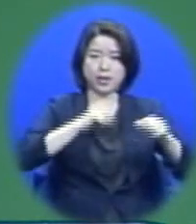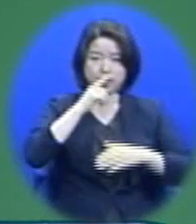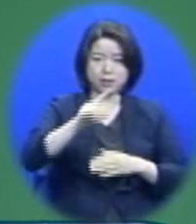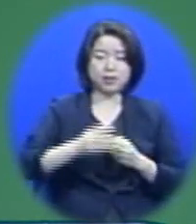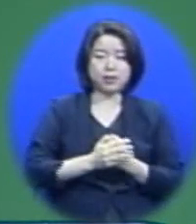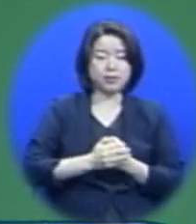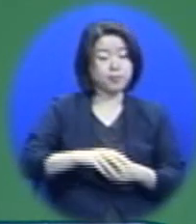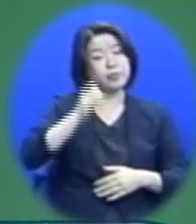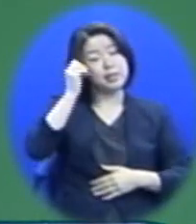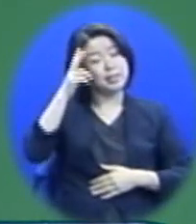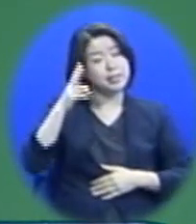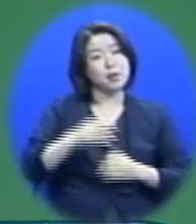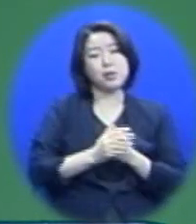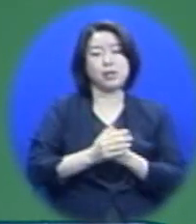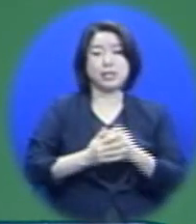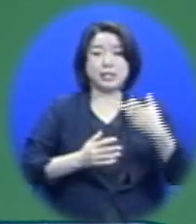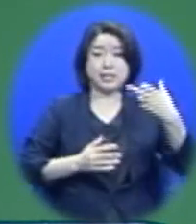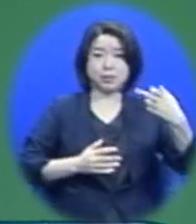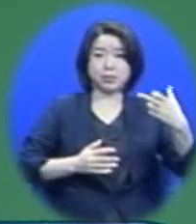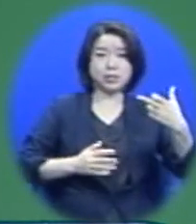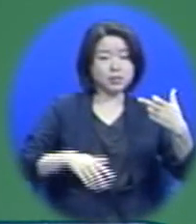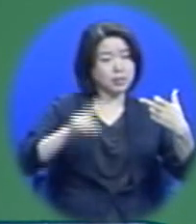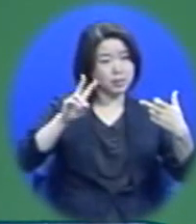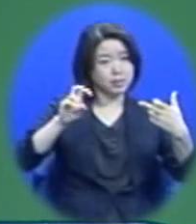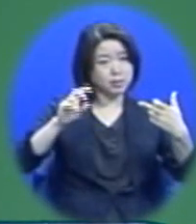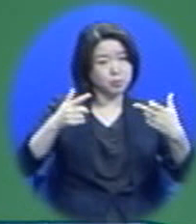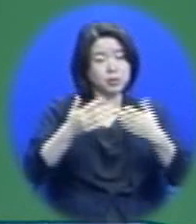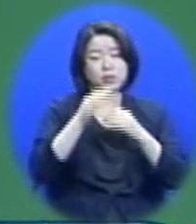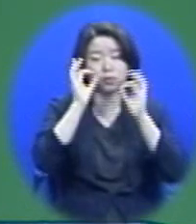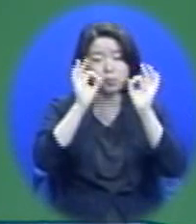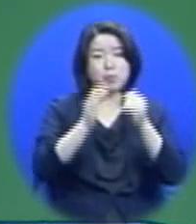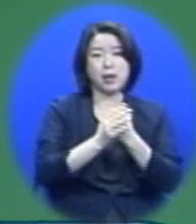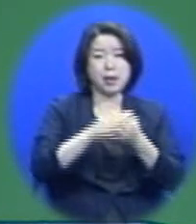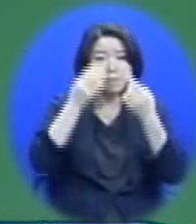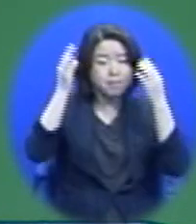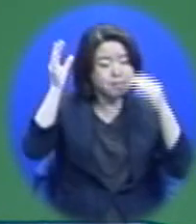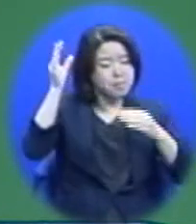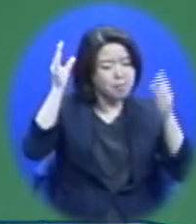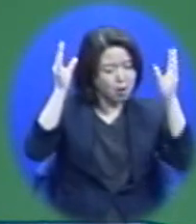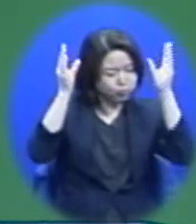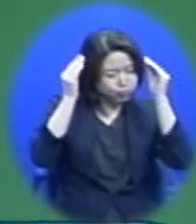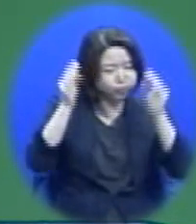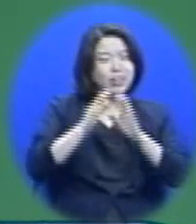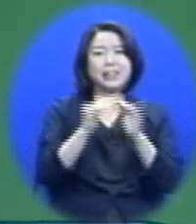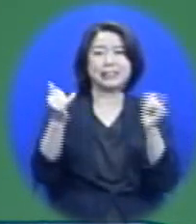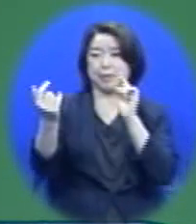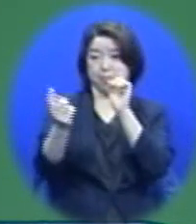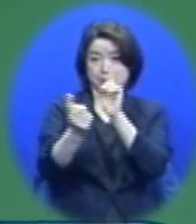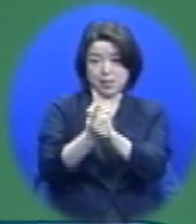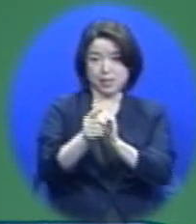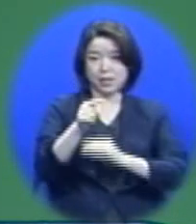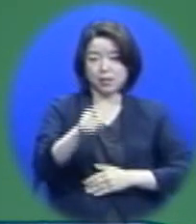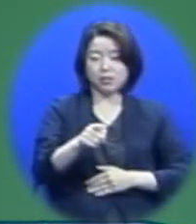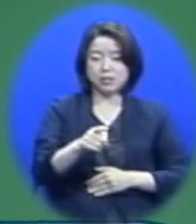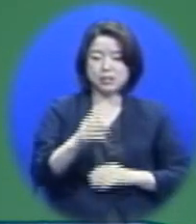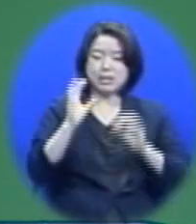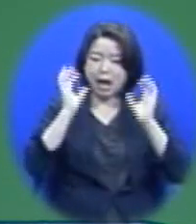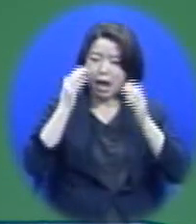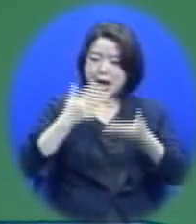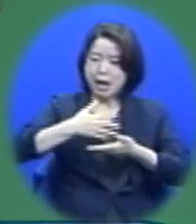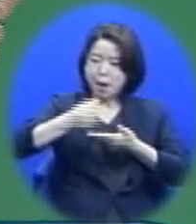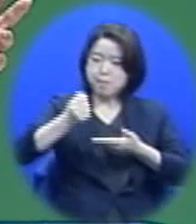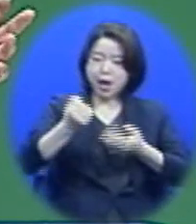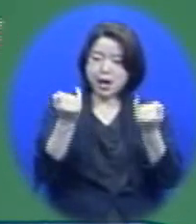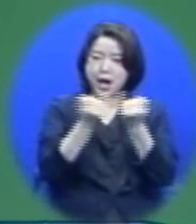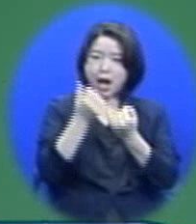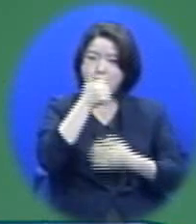잠언 17장 12절에 보면 미련한 사람을 만나는 것이 새끼를 빼앗긴 암곰을 만나는 것보다